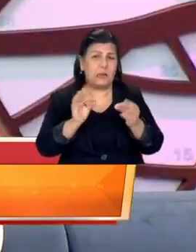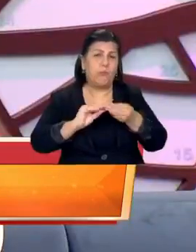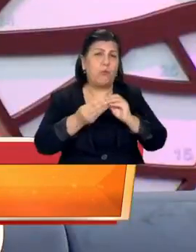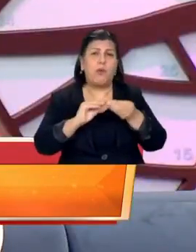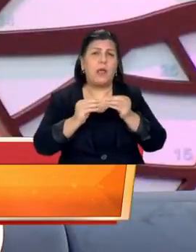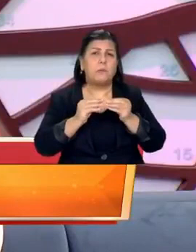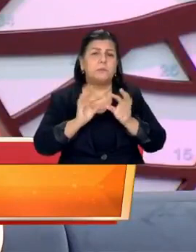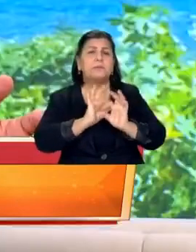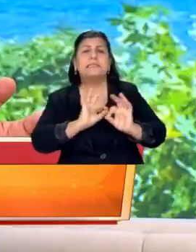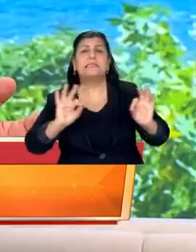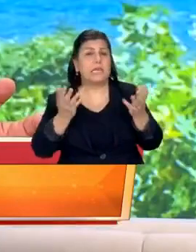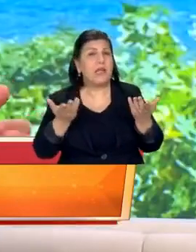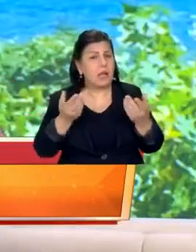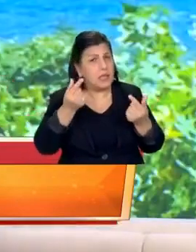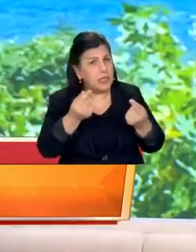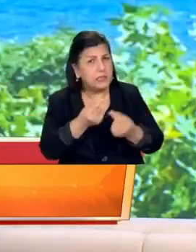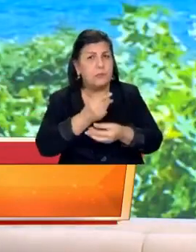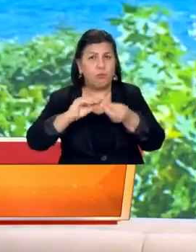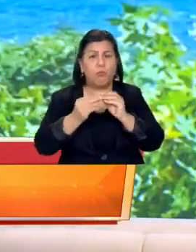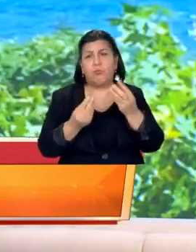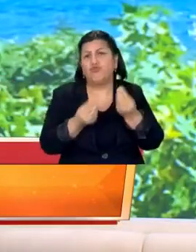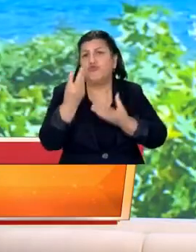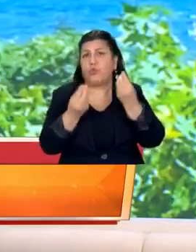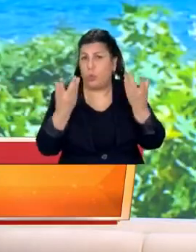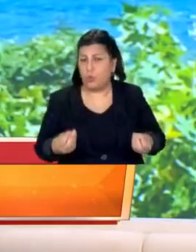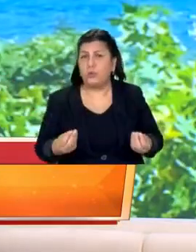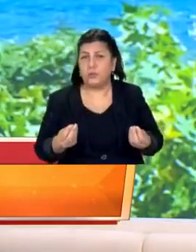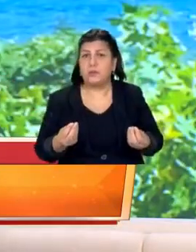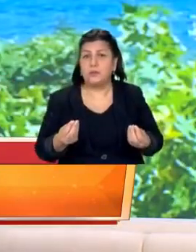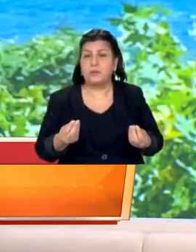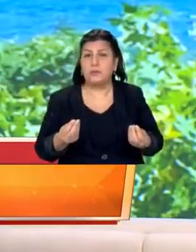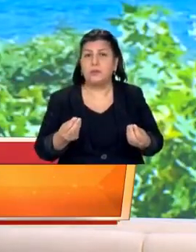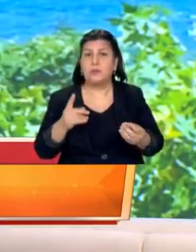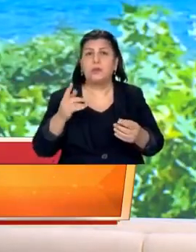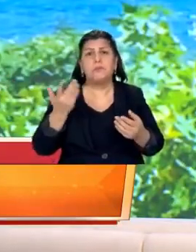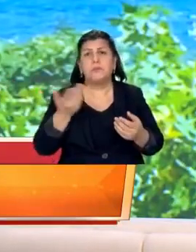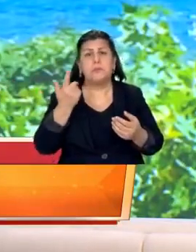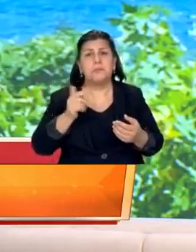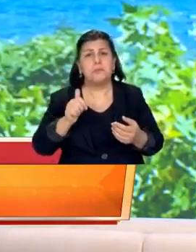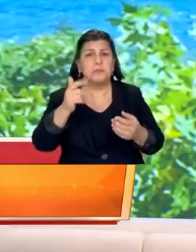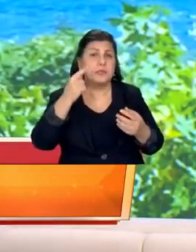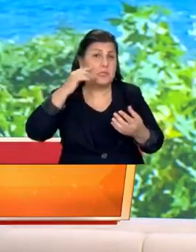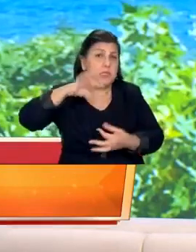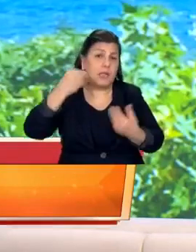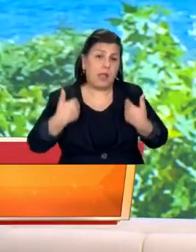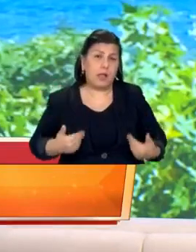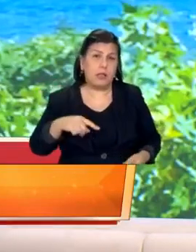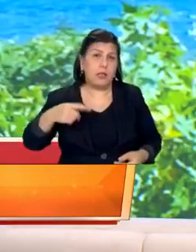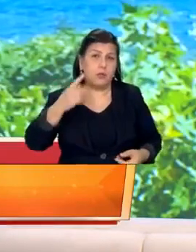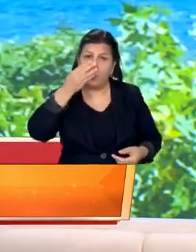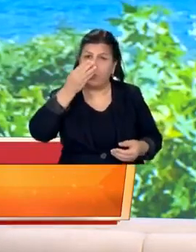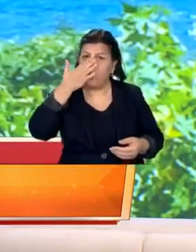bazen az veya çok sorun yaşayacaksınız bu sorunu değilim ki bir düzeyde Belki tartışabilirsiniz insan hali